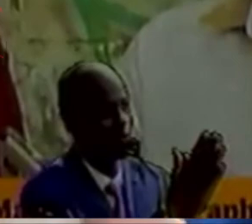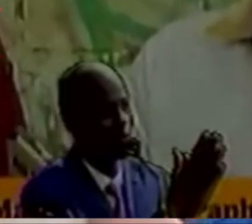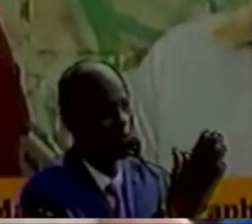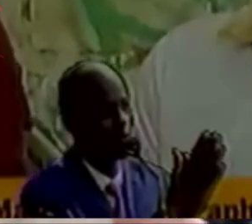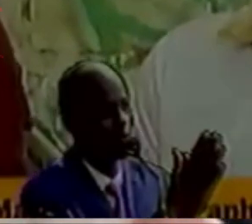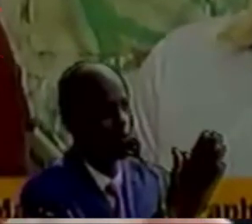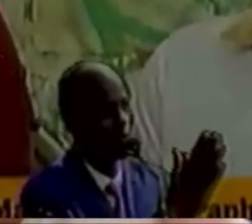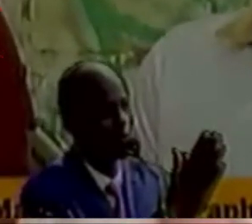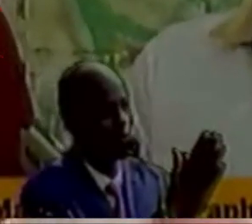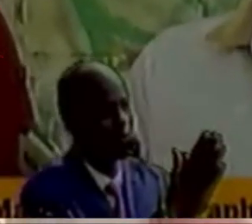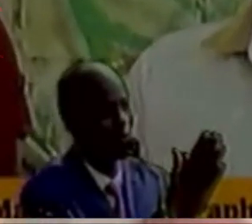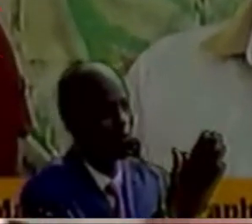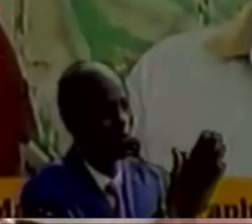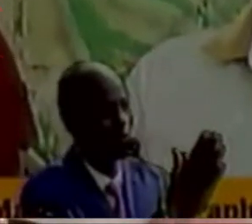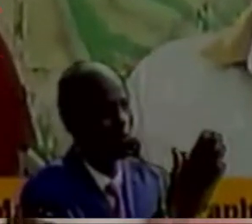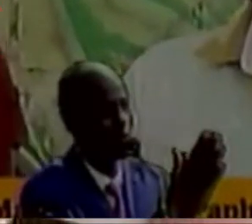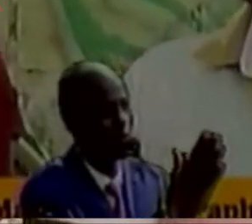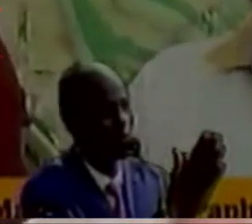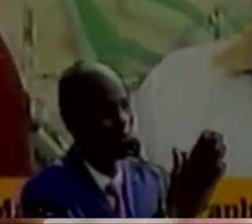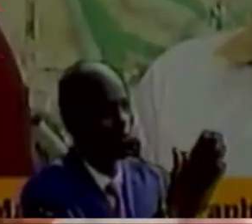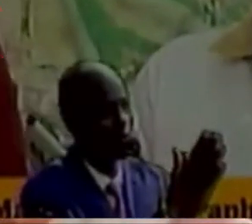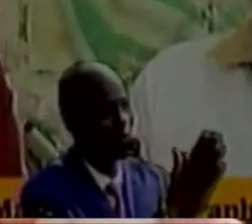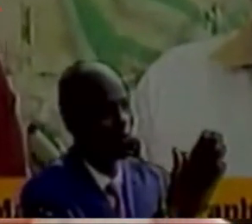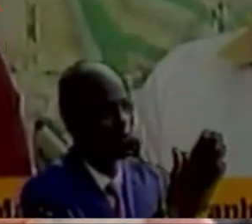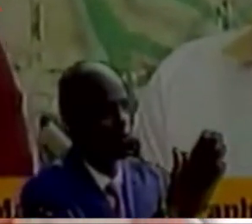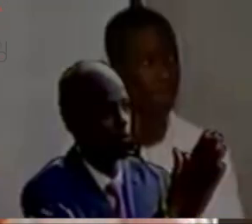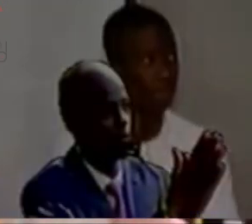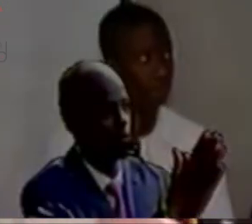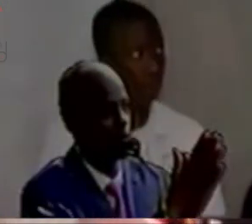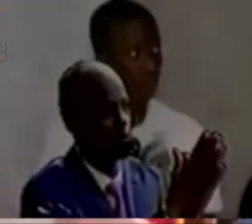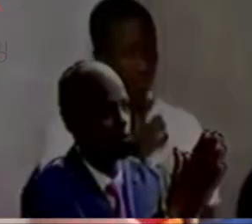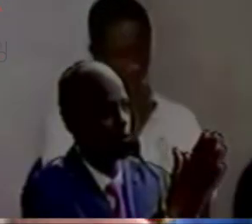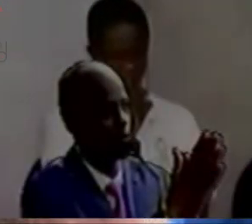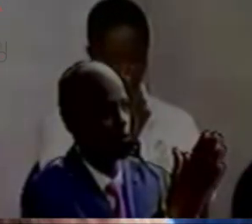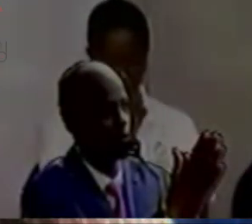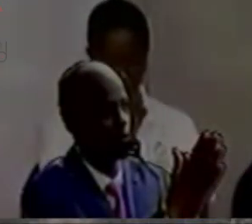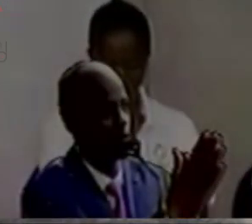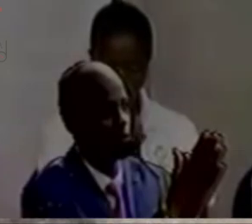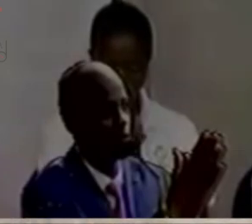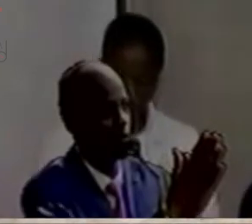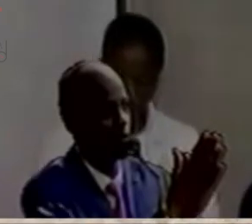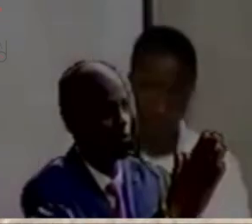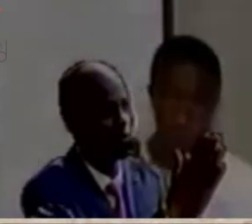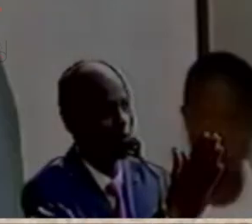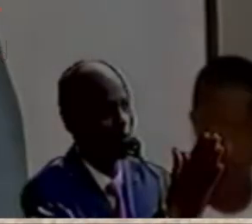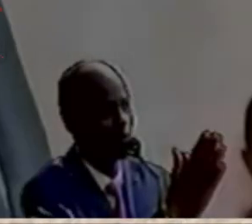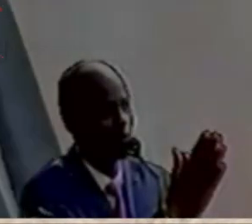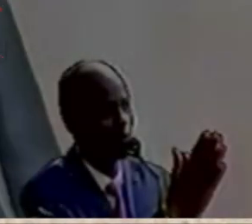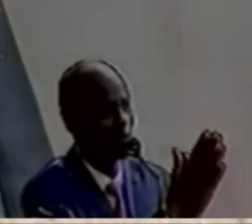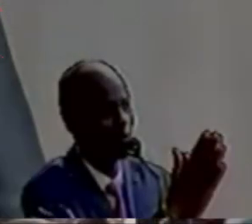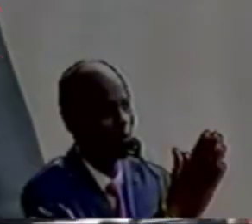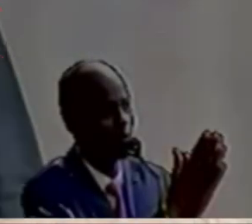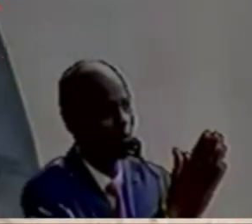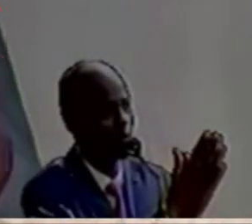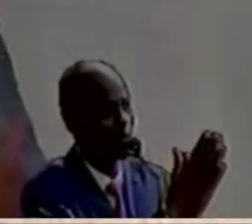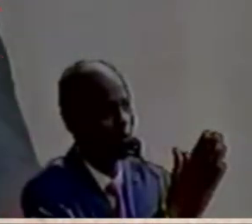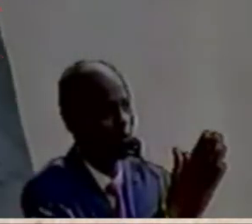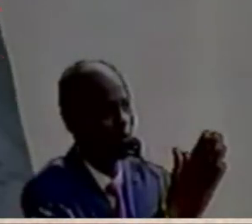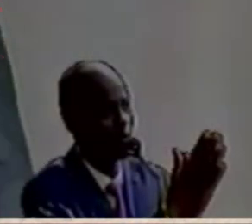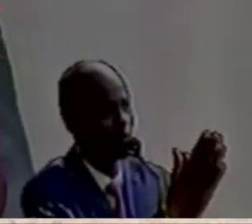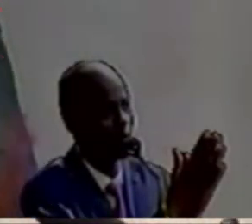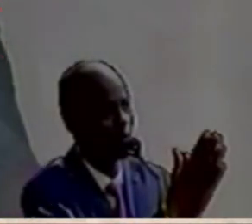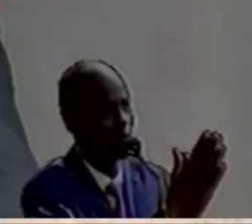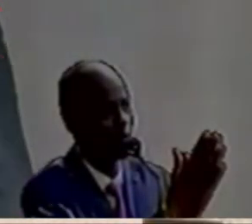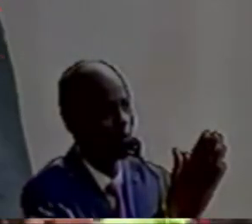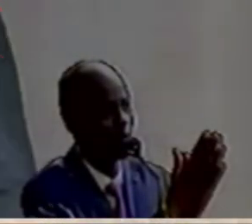santé, et les symboliser tout environnement. J'aimerais tout d'abord commencer, et je vous demanderai si vous voulez bien de vous lever, d'avoir